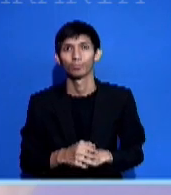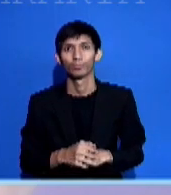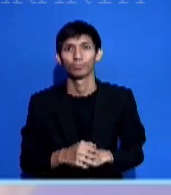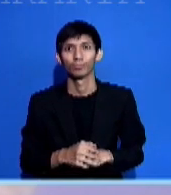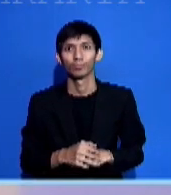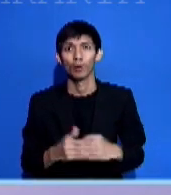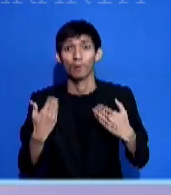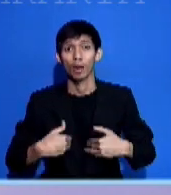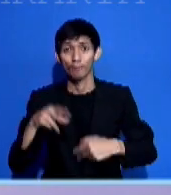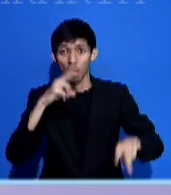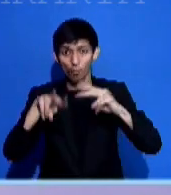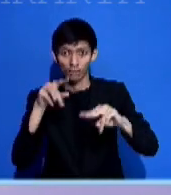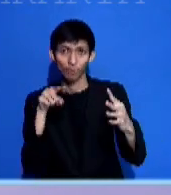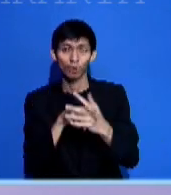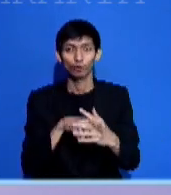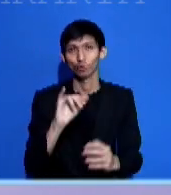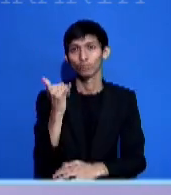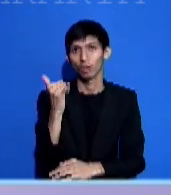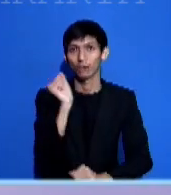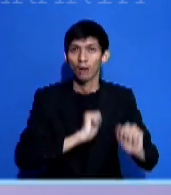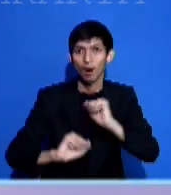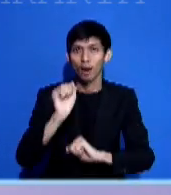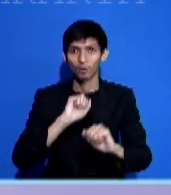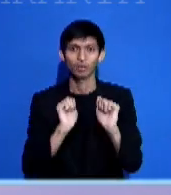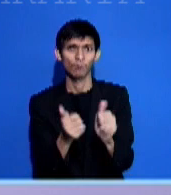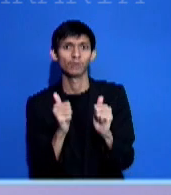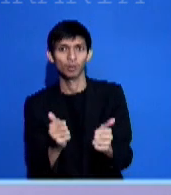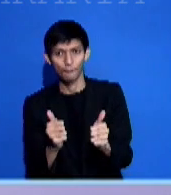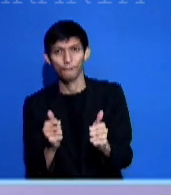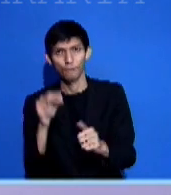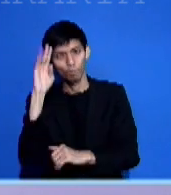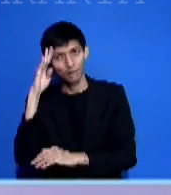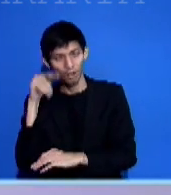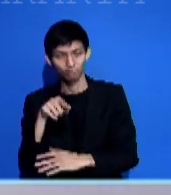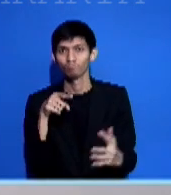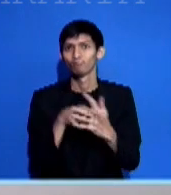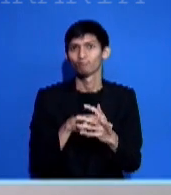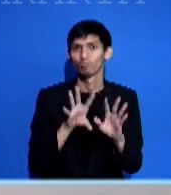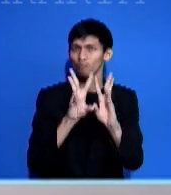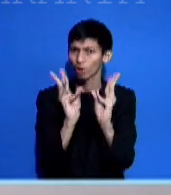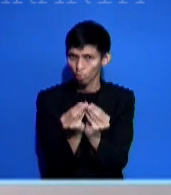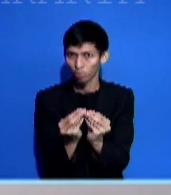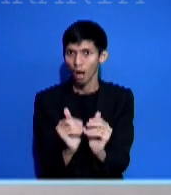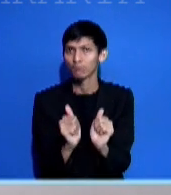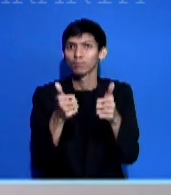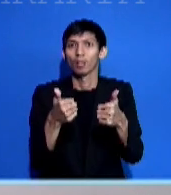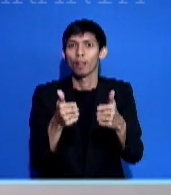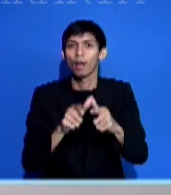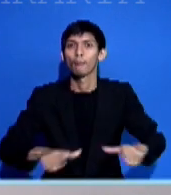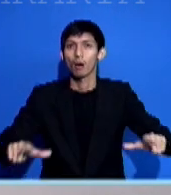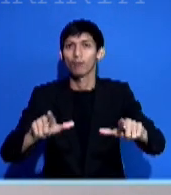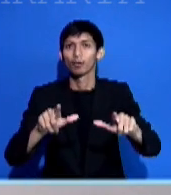Bawaslu Daerah Istimewa Yogyakarta menggelar apel siaga pengawasan pemungutan dan perhitungan suara di lapangan Minggiran